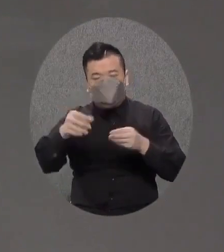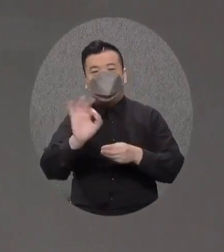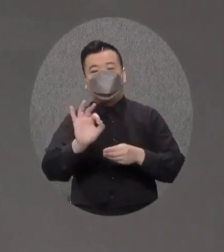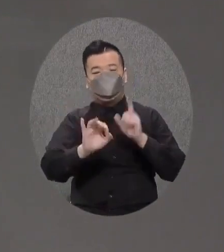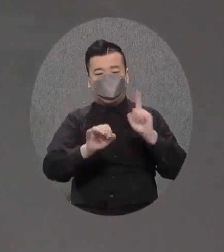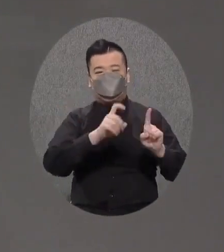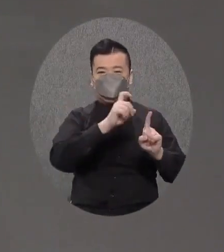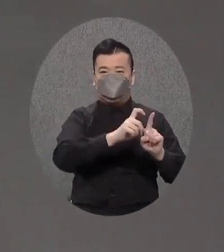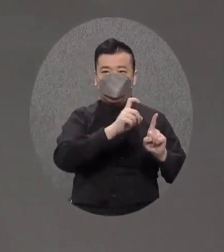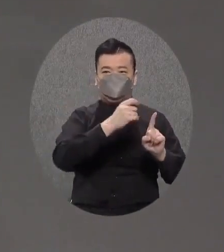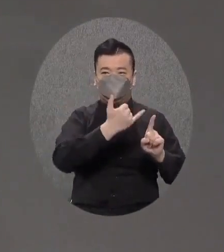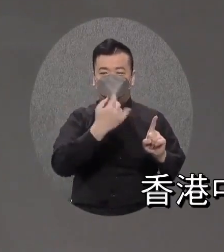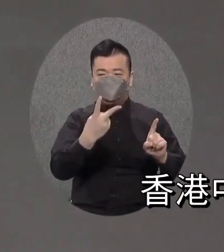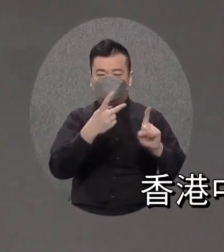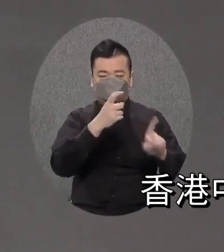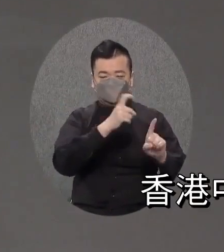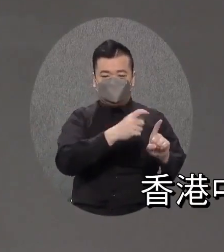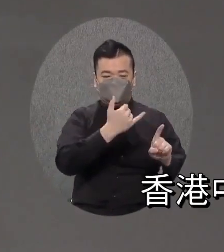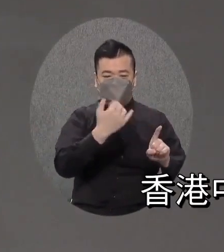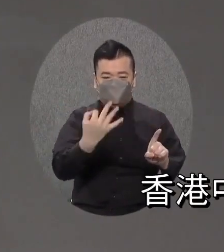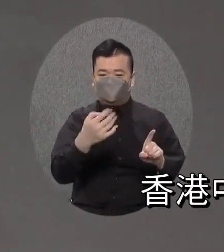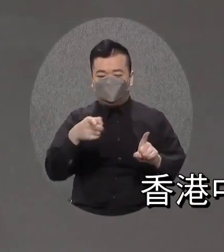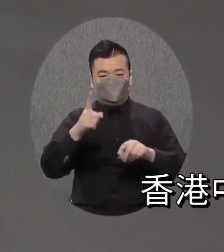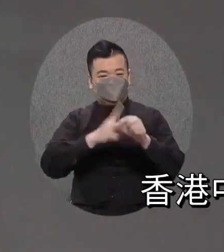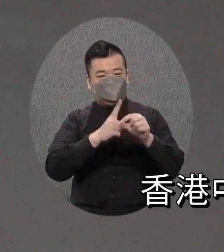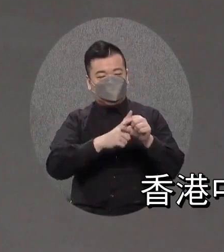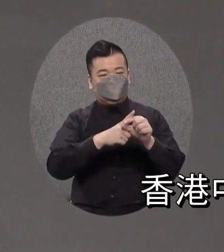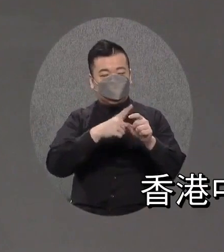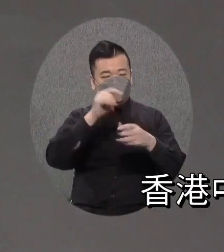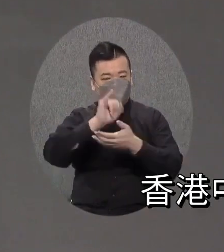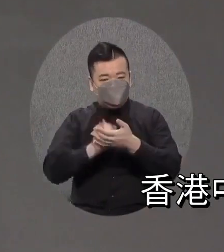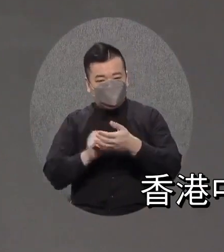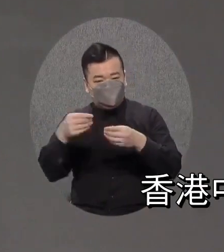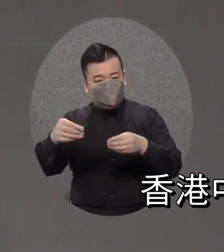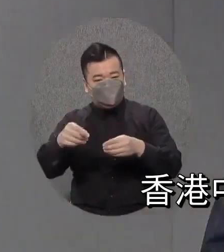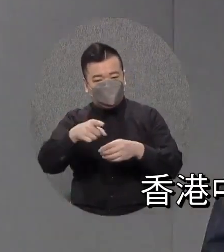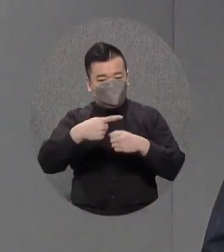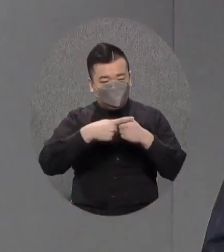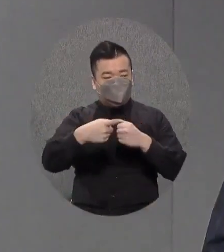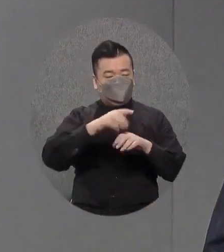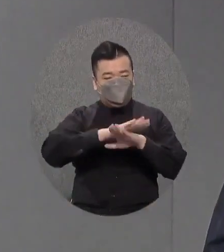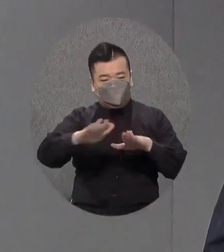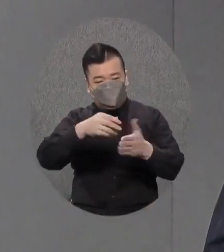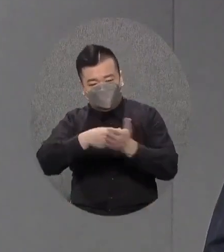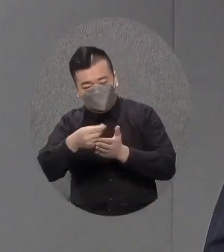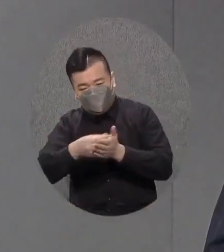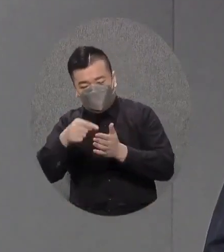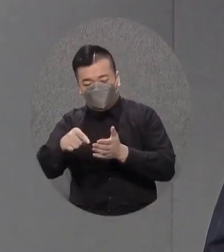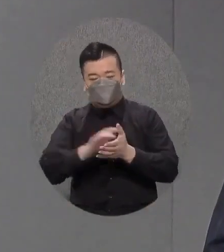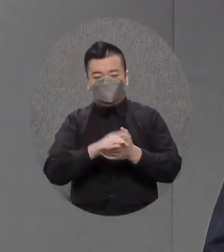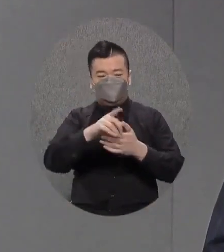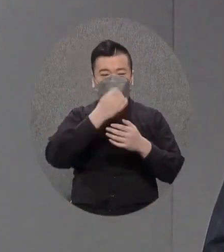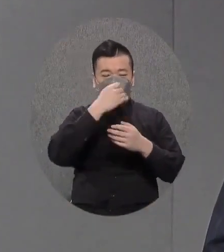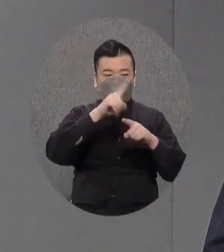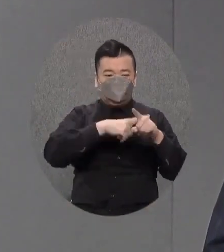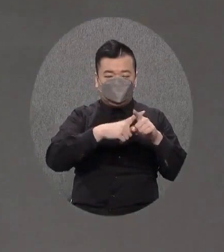到1962、63年，香港中文大學藝術系就開始第一個版畫嘅課程。嗱，呢一個咧就係香港大